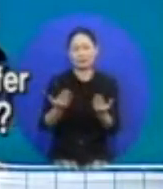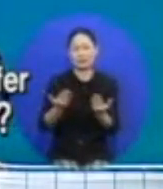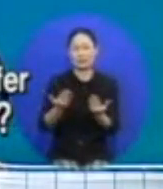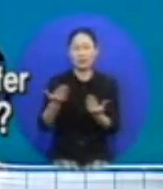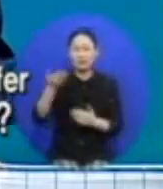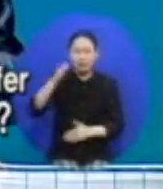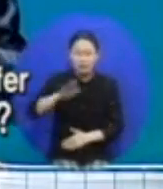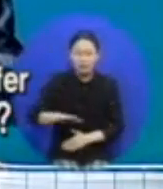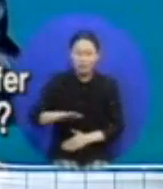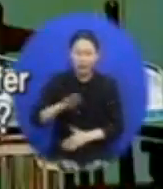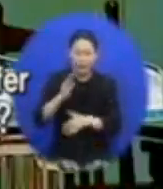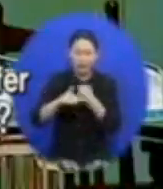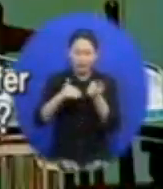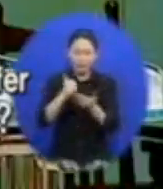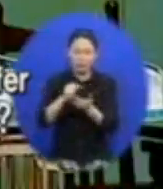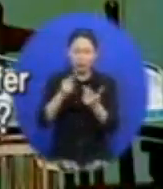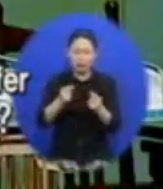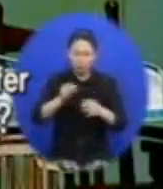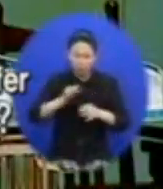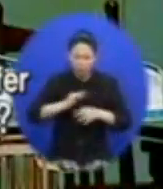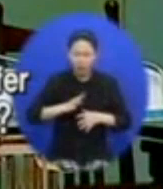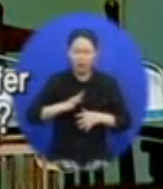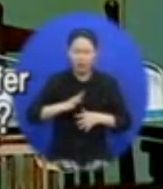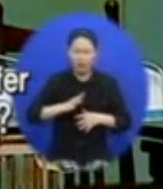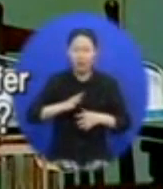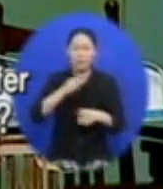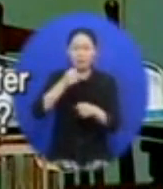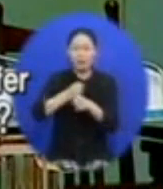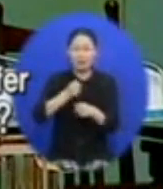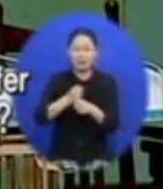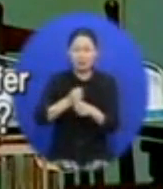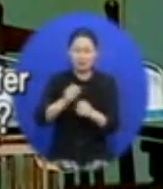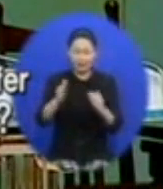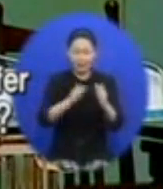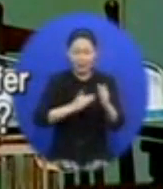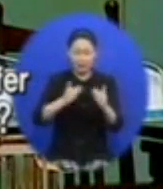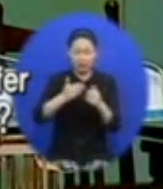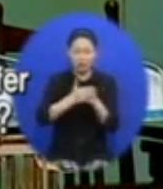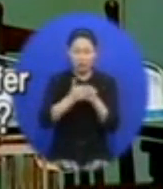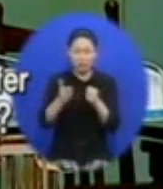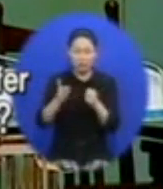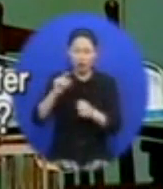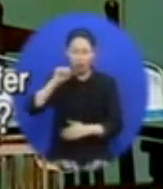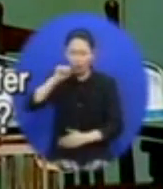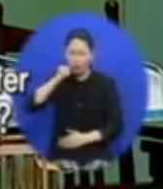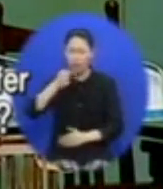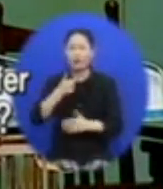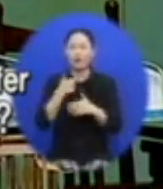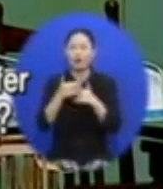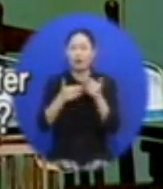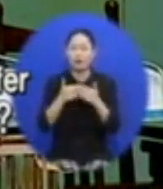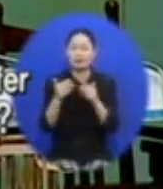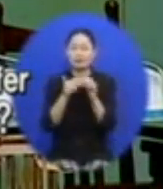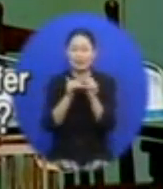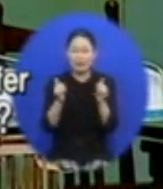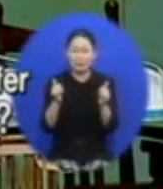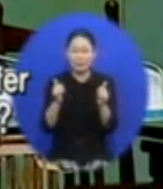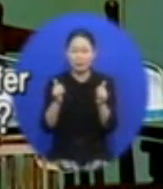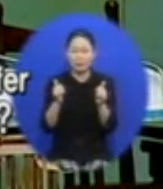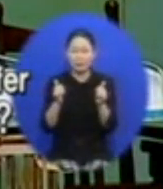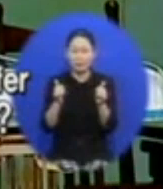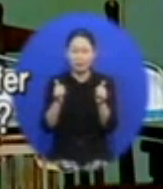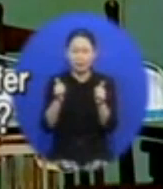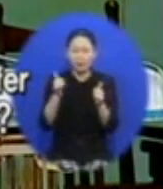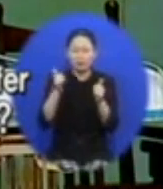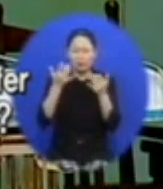그러나 하나님이 그렇게 놀랍게 만드신 가정 때문에 어려움을 겪는 이들이 또